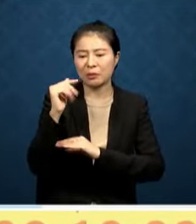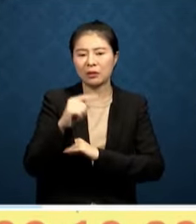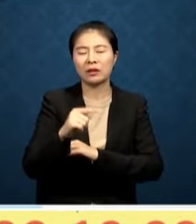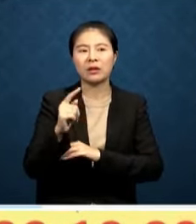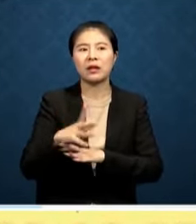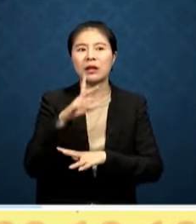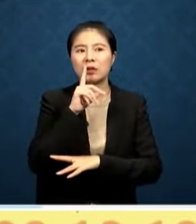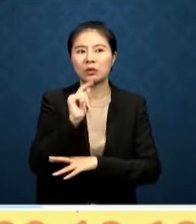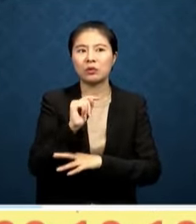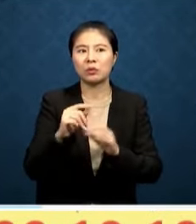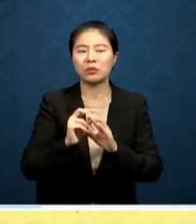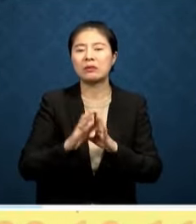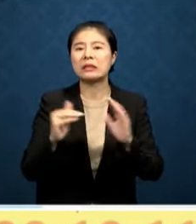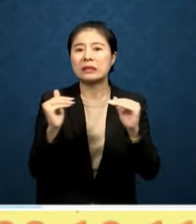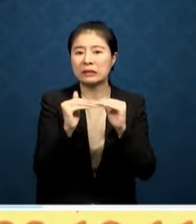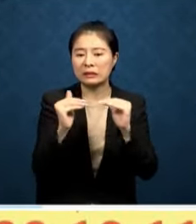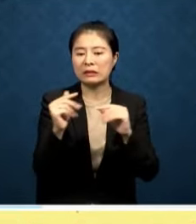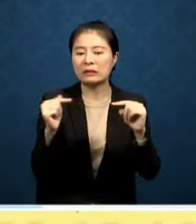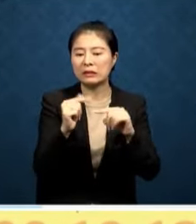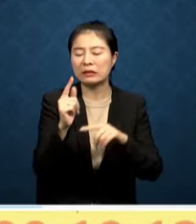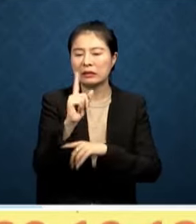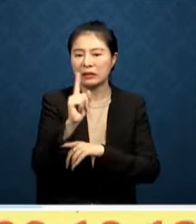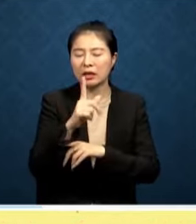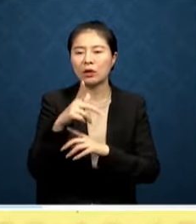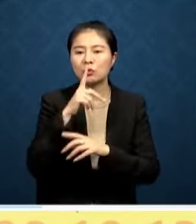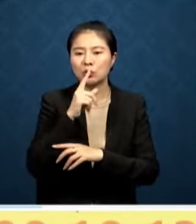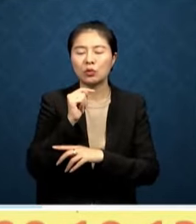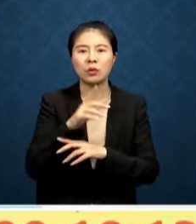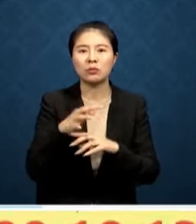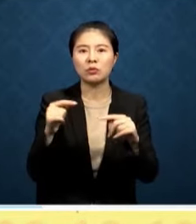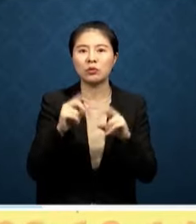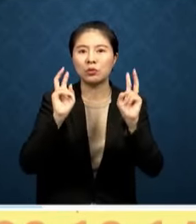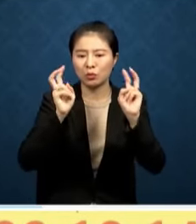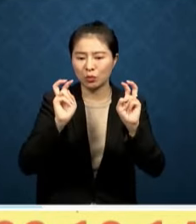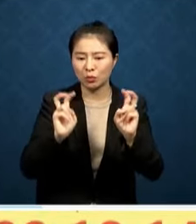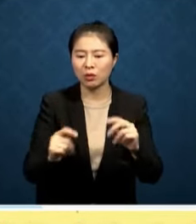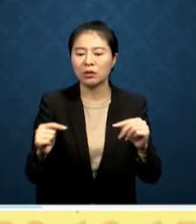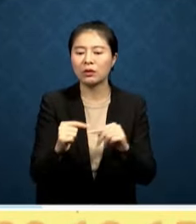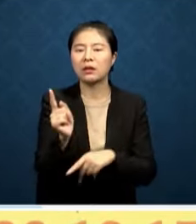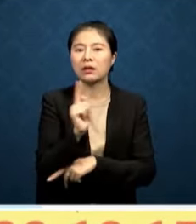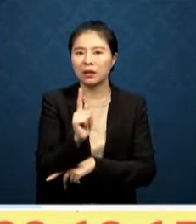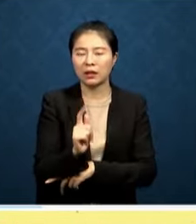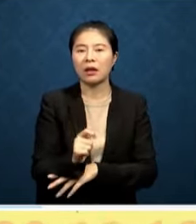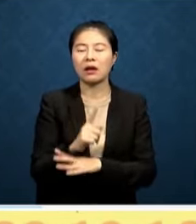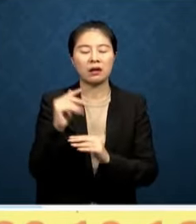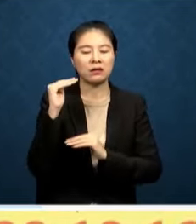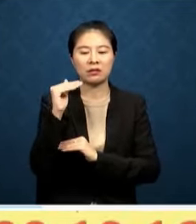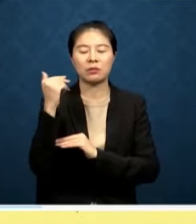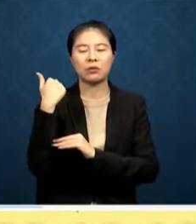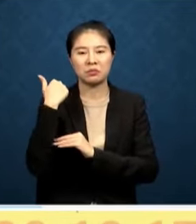ตอบหรือให้สิทธิ์ในการที่จะตอบในประเด็นใดบ้างนะครับซึ่งวันนี้